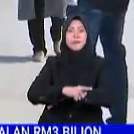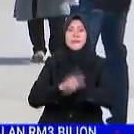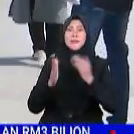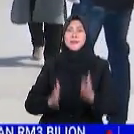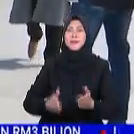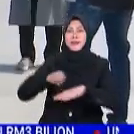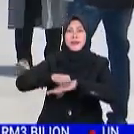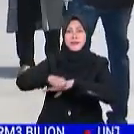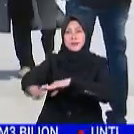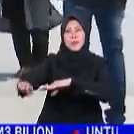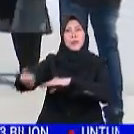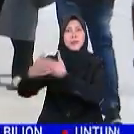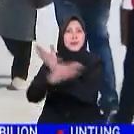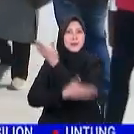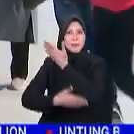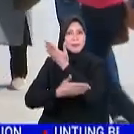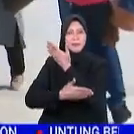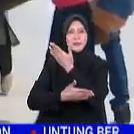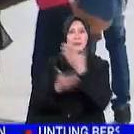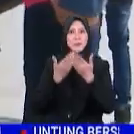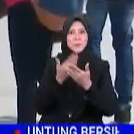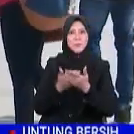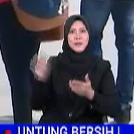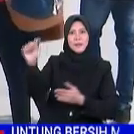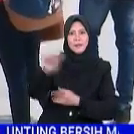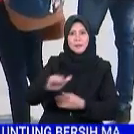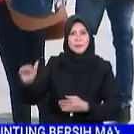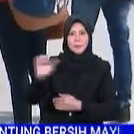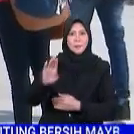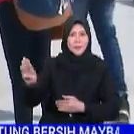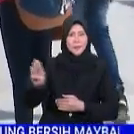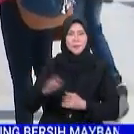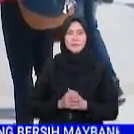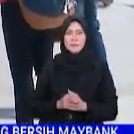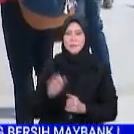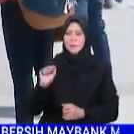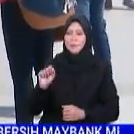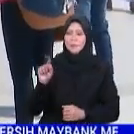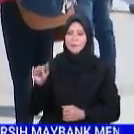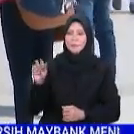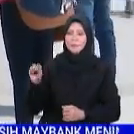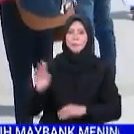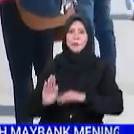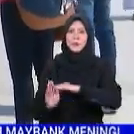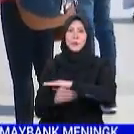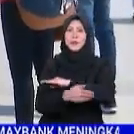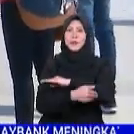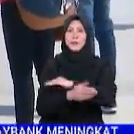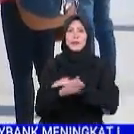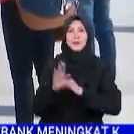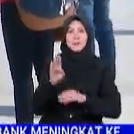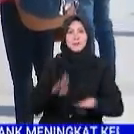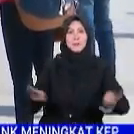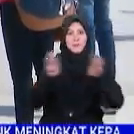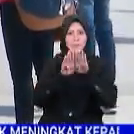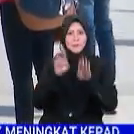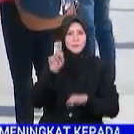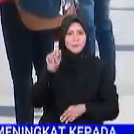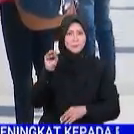ekspor ke negara-negara yang berpotensi seperti di Asia Barat ini. Azamuddin Hussein, Dubai, Berita RTM.